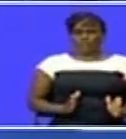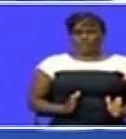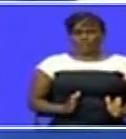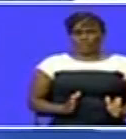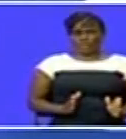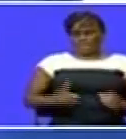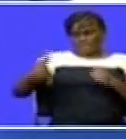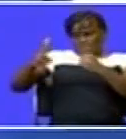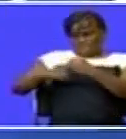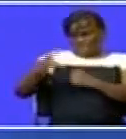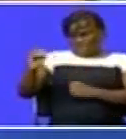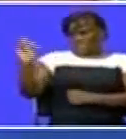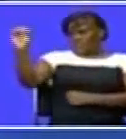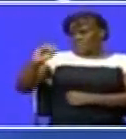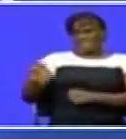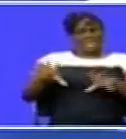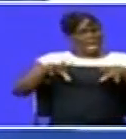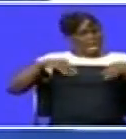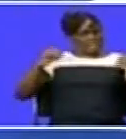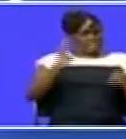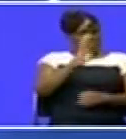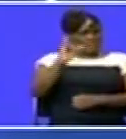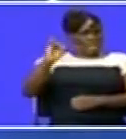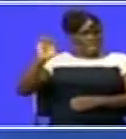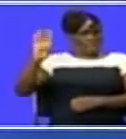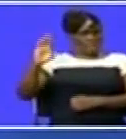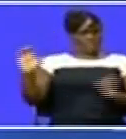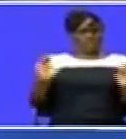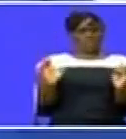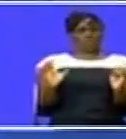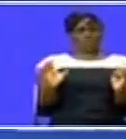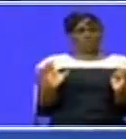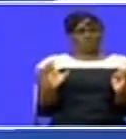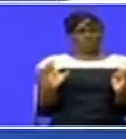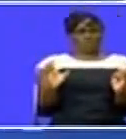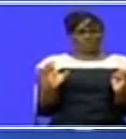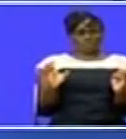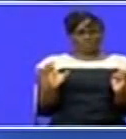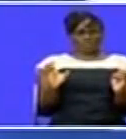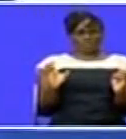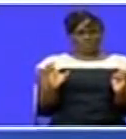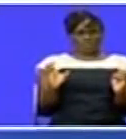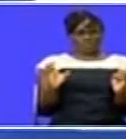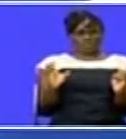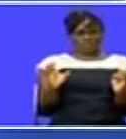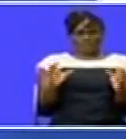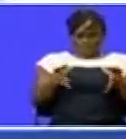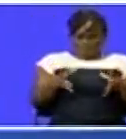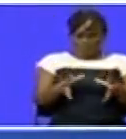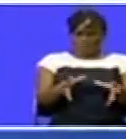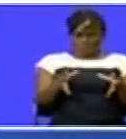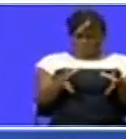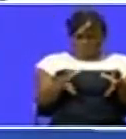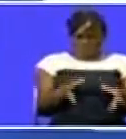Asilimia 70 ya Kenya wamekataa rifari. Kwa wewe ni nani bin nani ya kujilazimisha mpaka